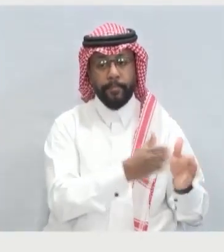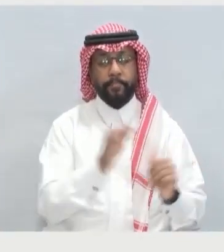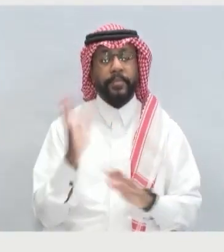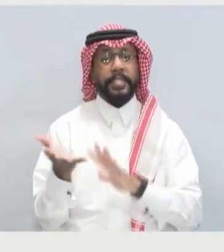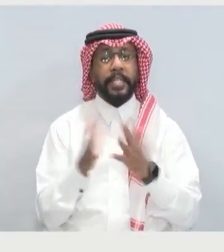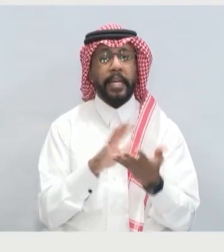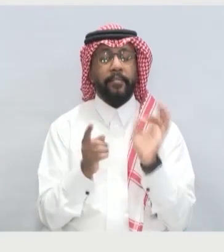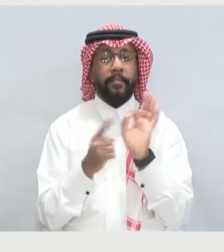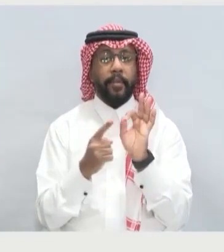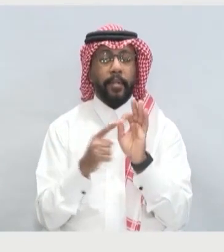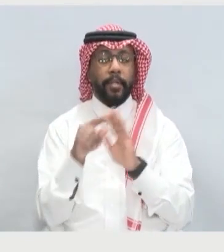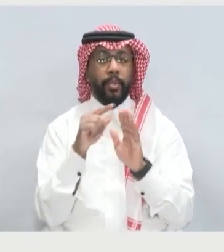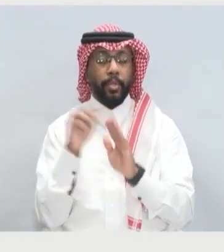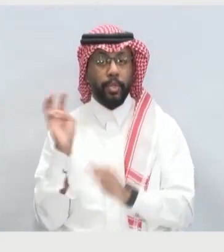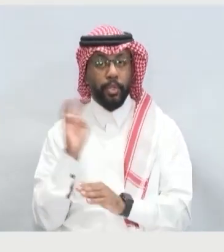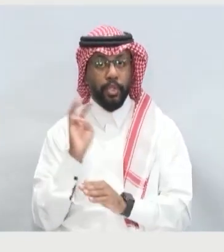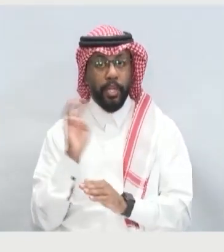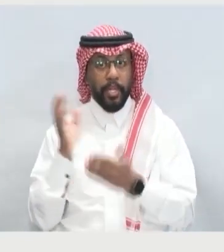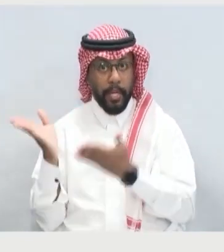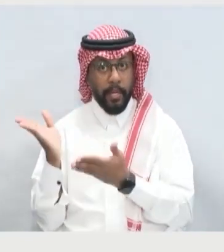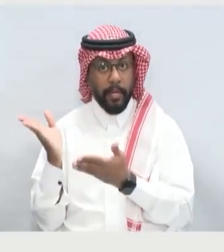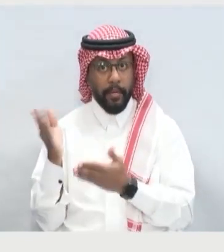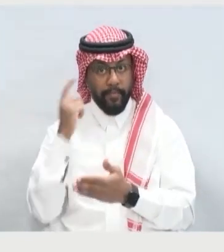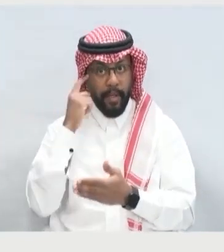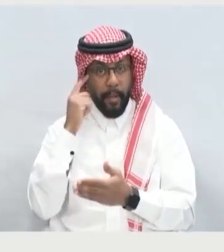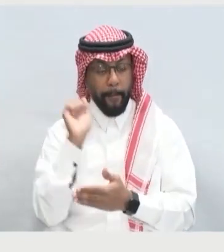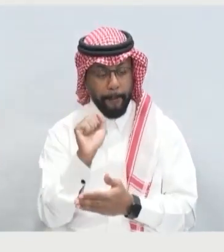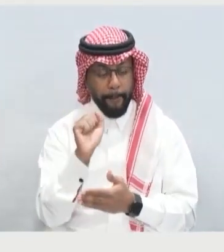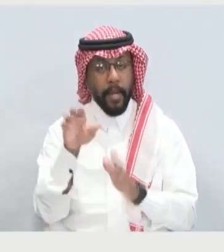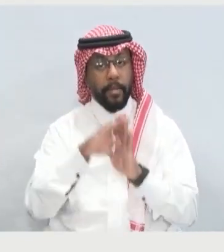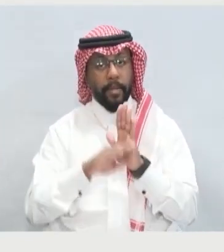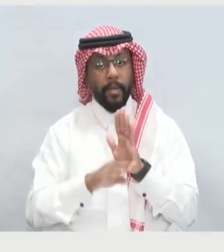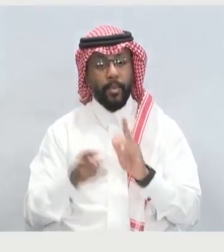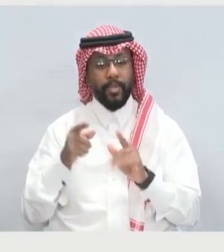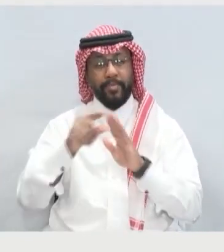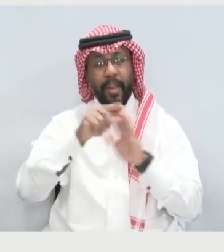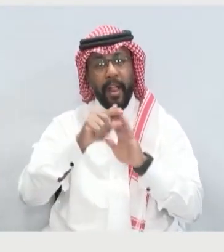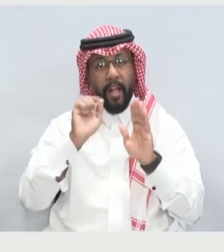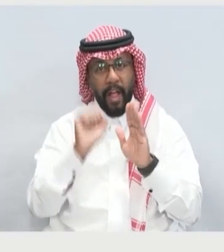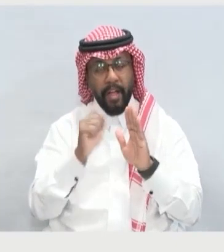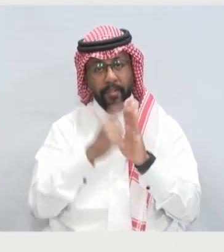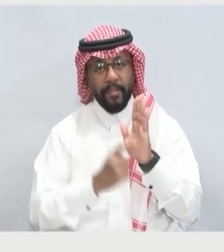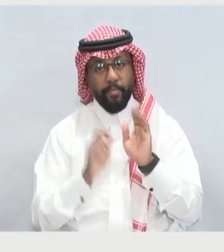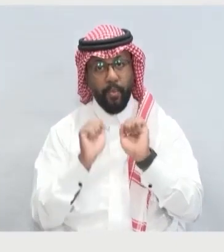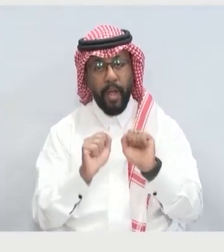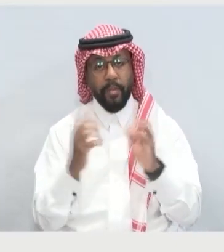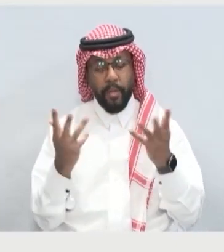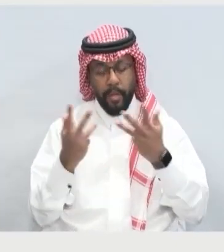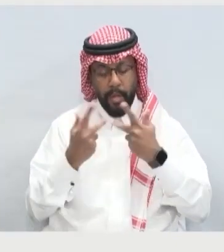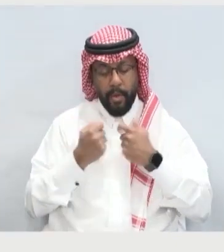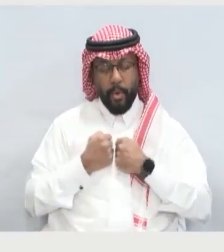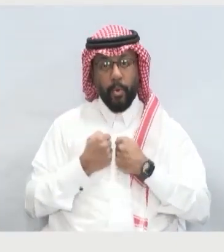او حول اداء الشركه الراهن والاداء المتوقع نستذكر المعادله ذكرنا اجمالي حقوق